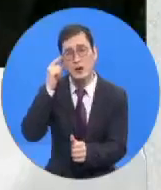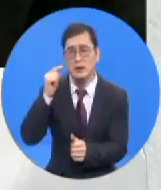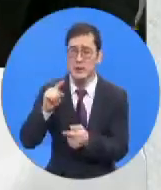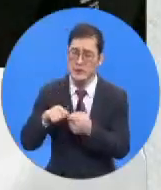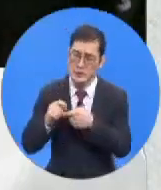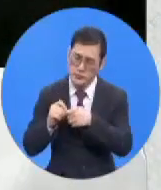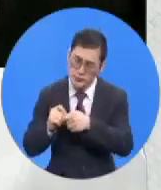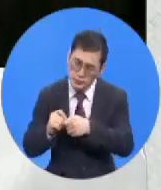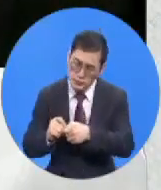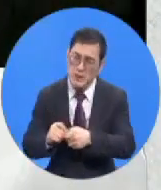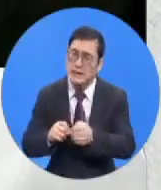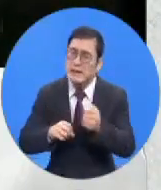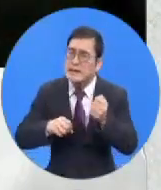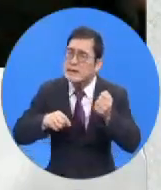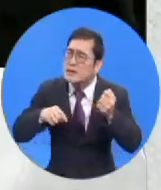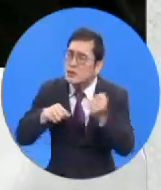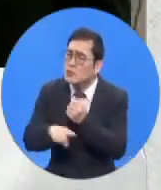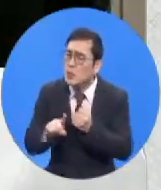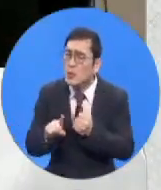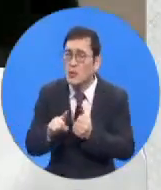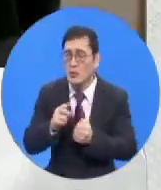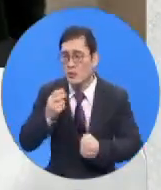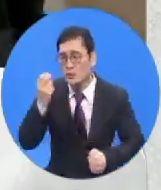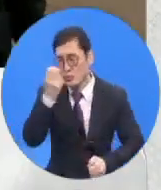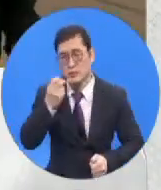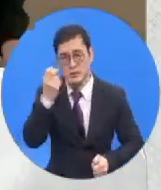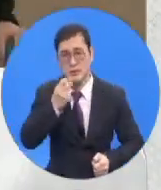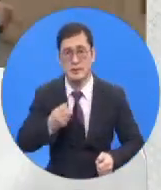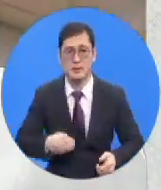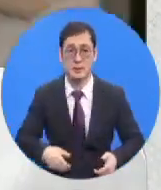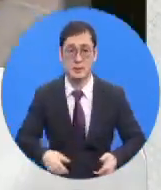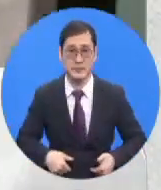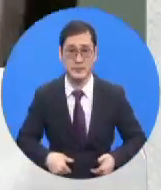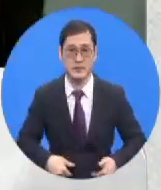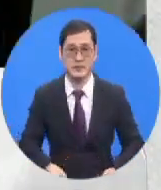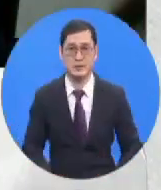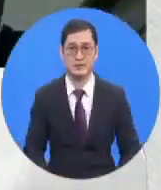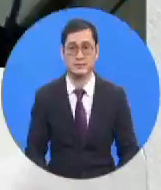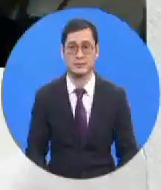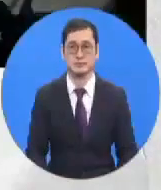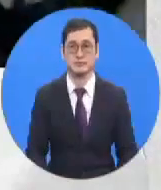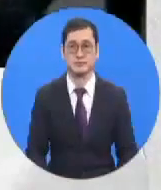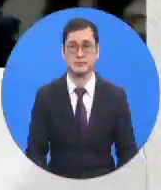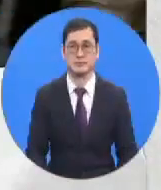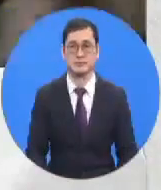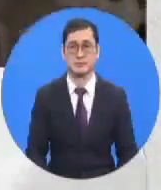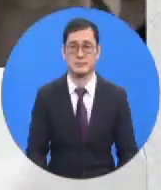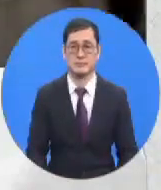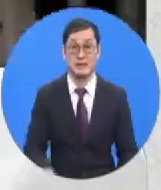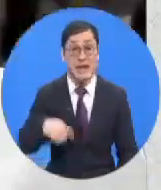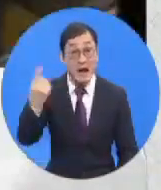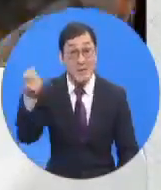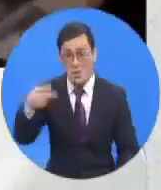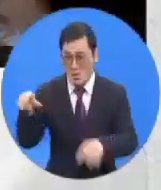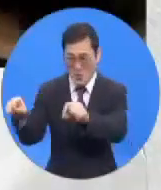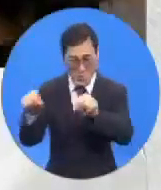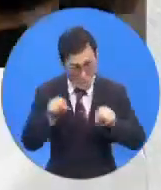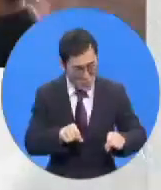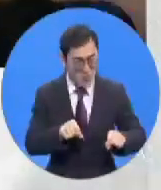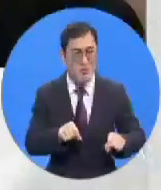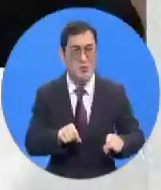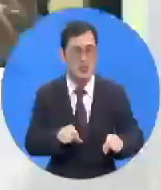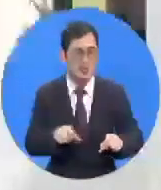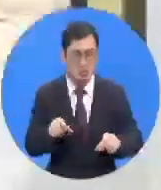대해서 그 근원적인 원인을 찾아서 다시는 저런 양부 양모가 없도록 해야 앞서 우리 12명